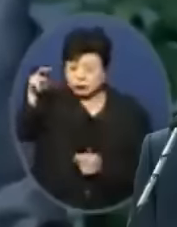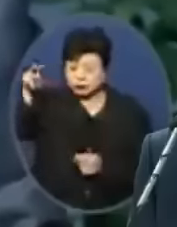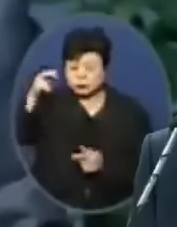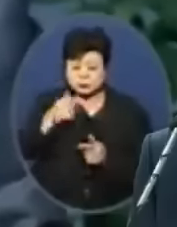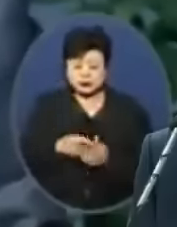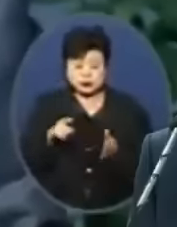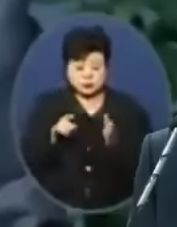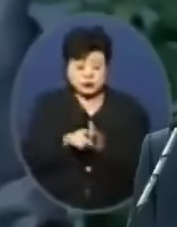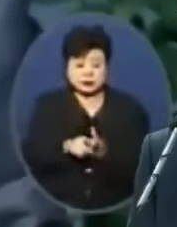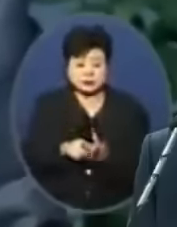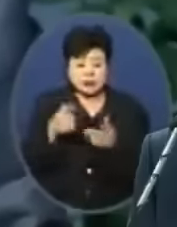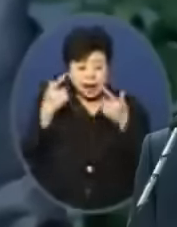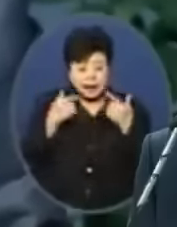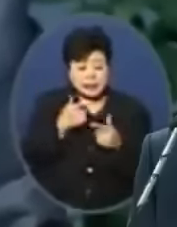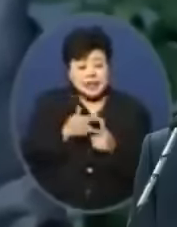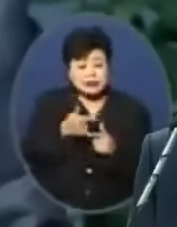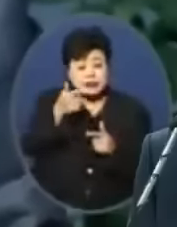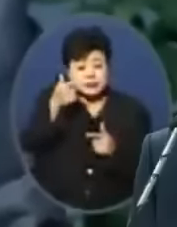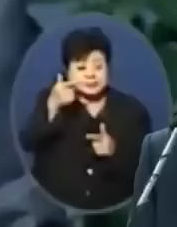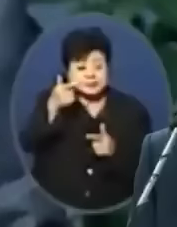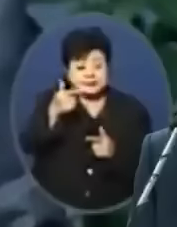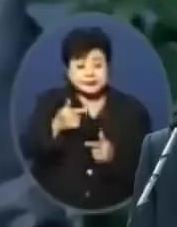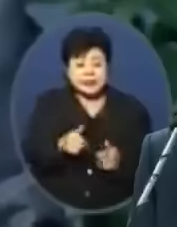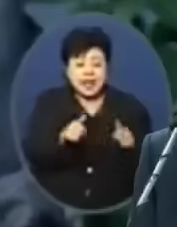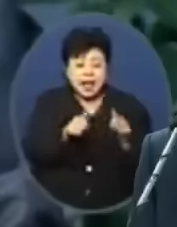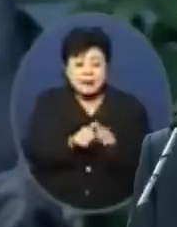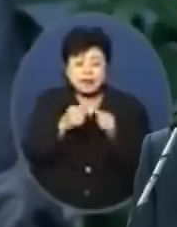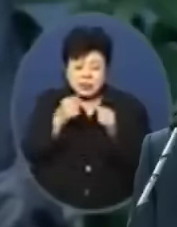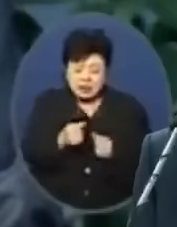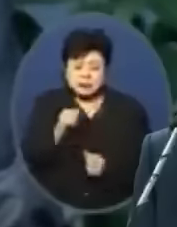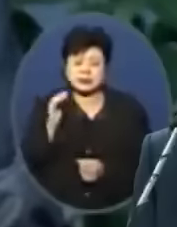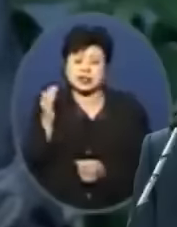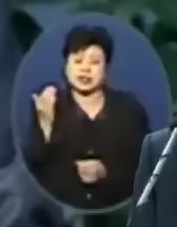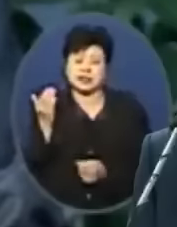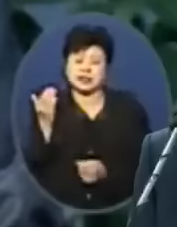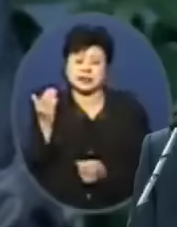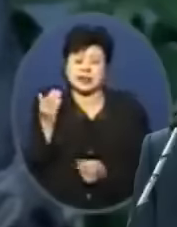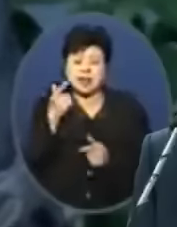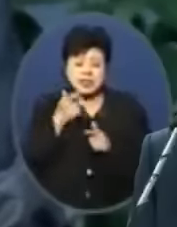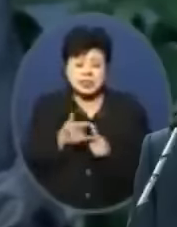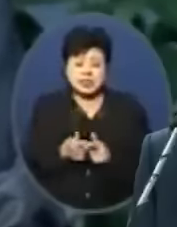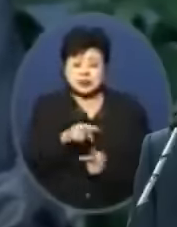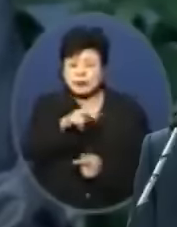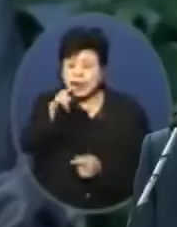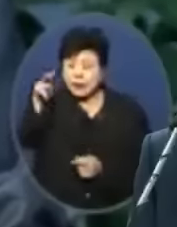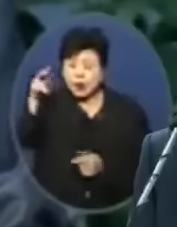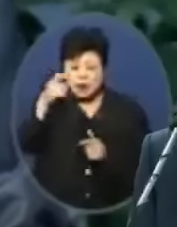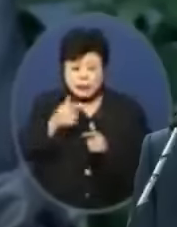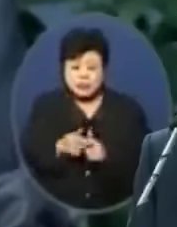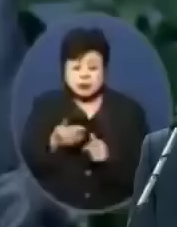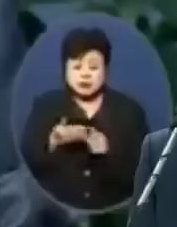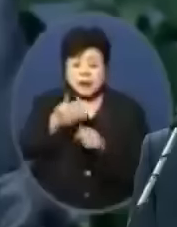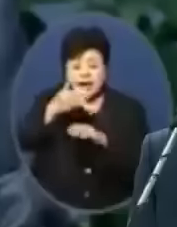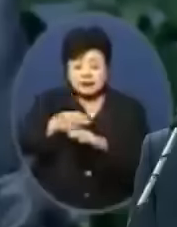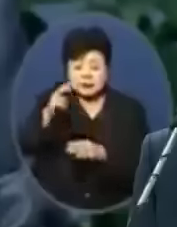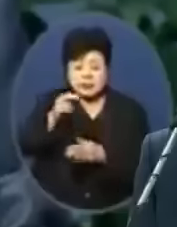여러분은 항상 예수님이 같이 계십니다. 예수님을 바라보고 예수님께 감사와 찬송을